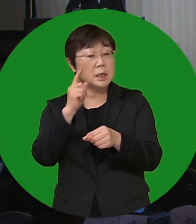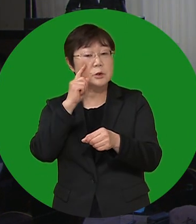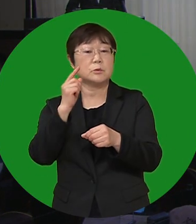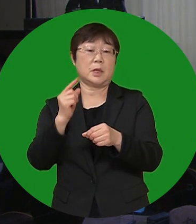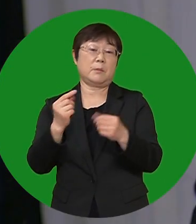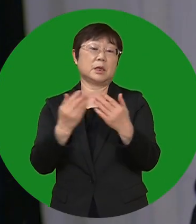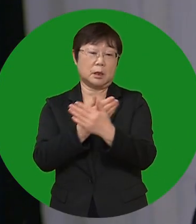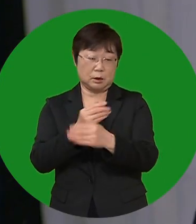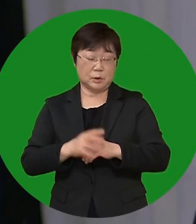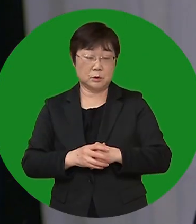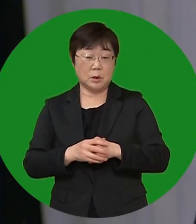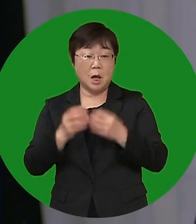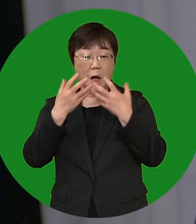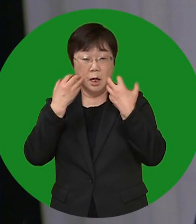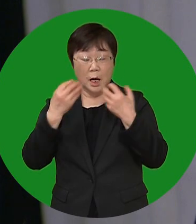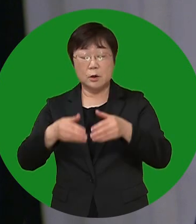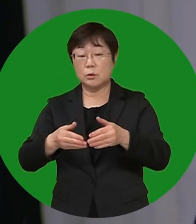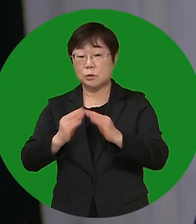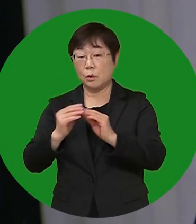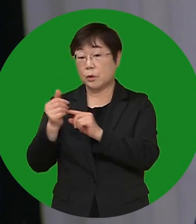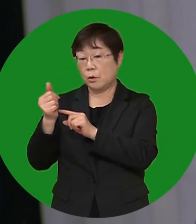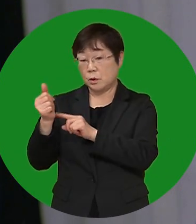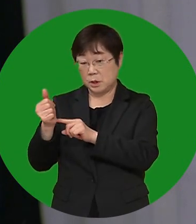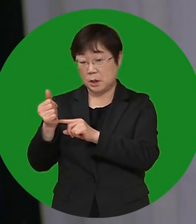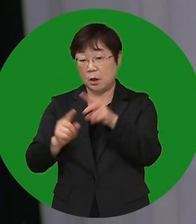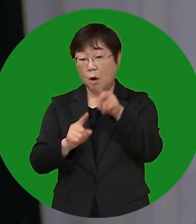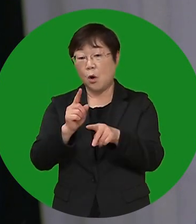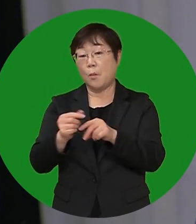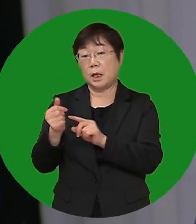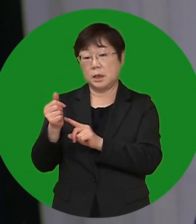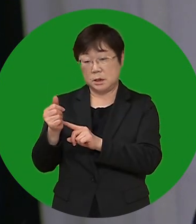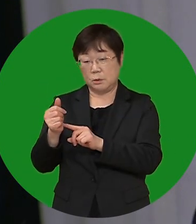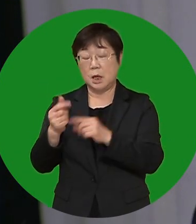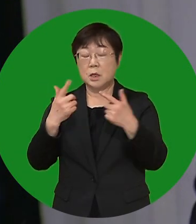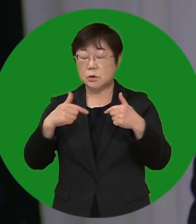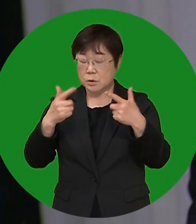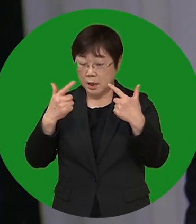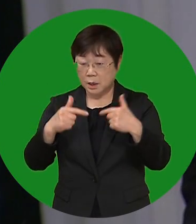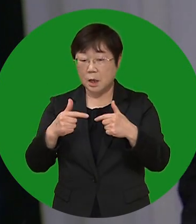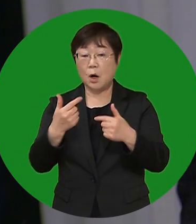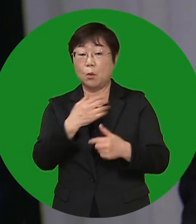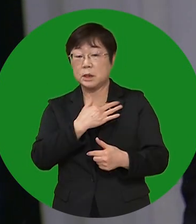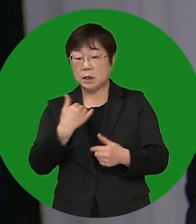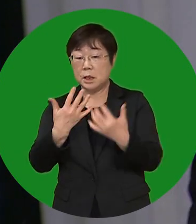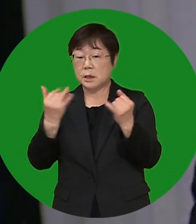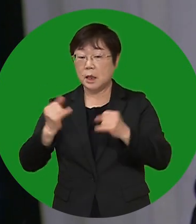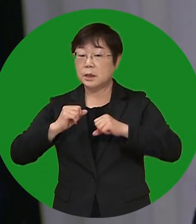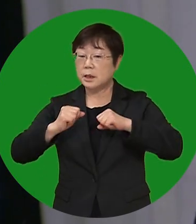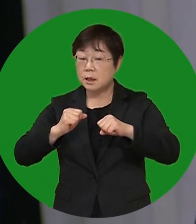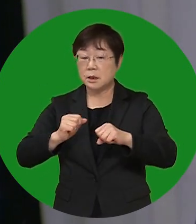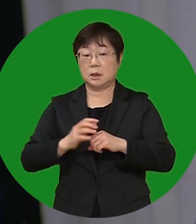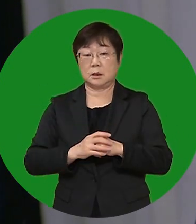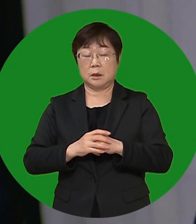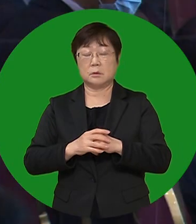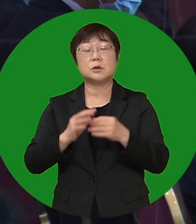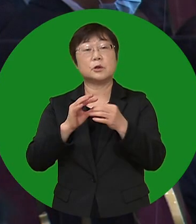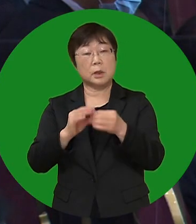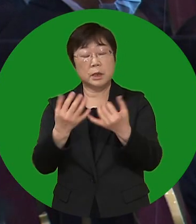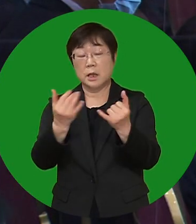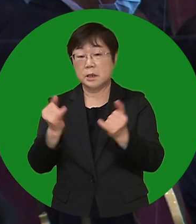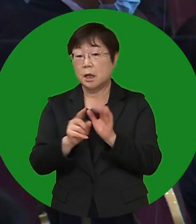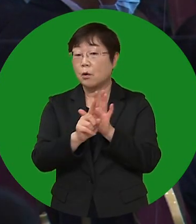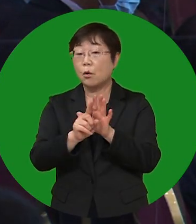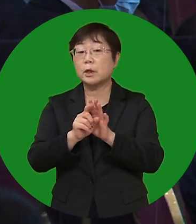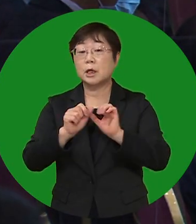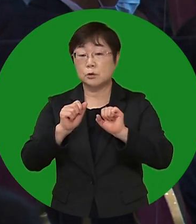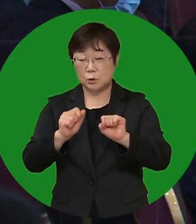ます大恩創業者であります小針つ富次郎は常日頃私たちは社会に生かされているゆえに社会